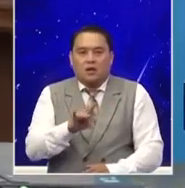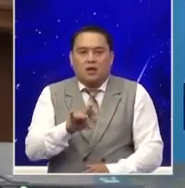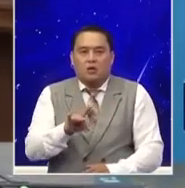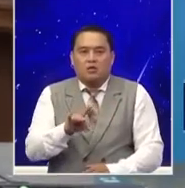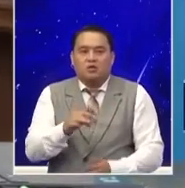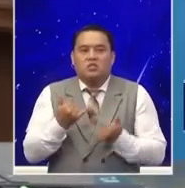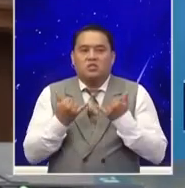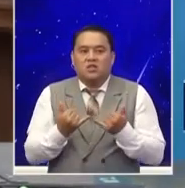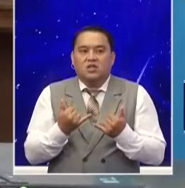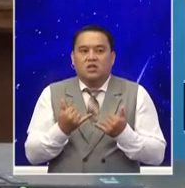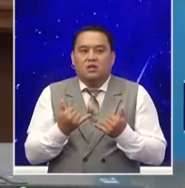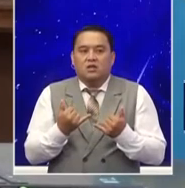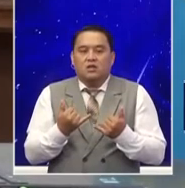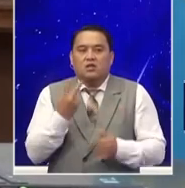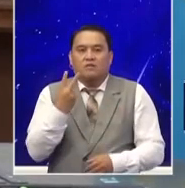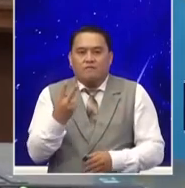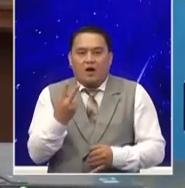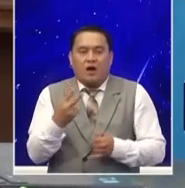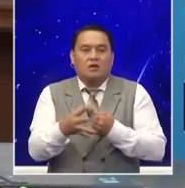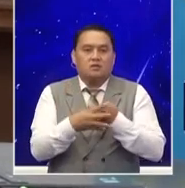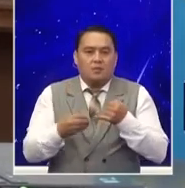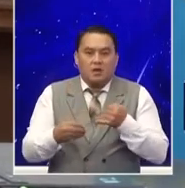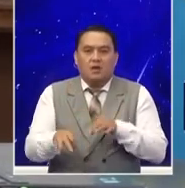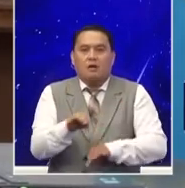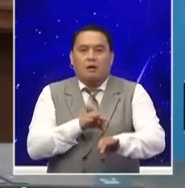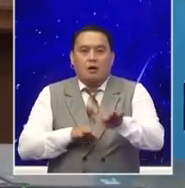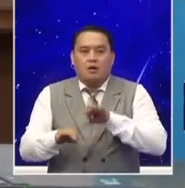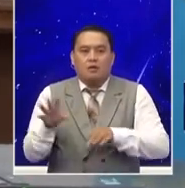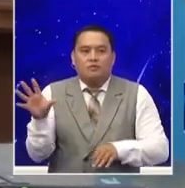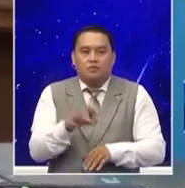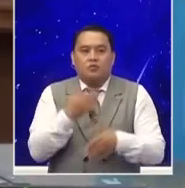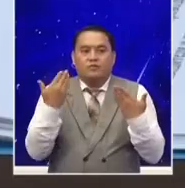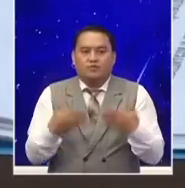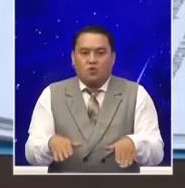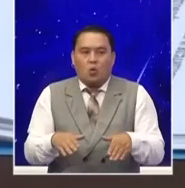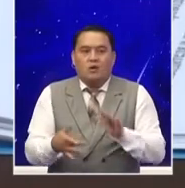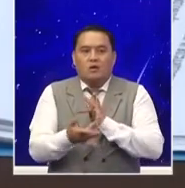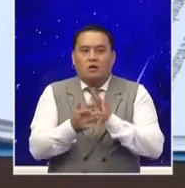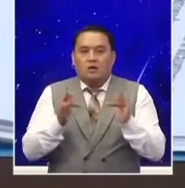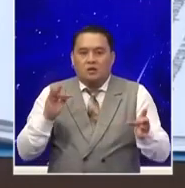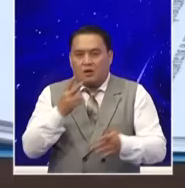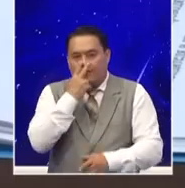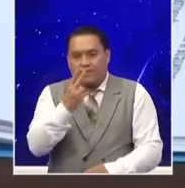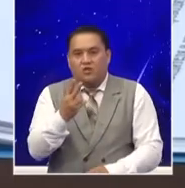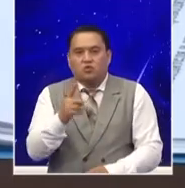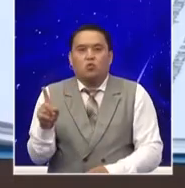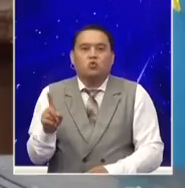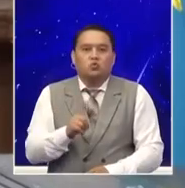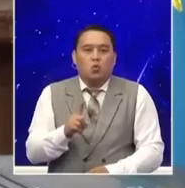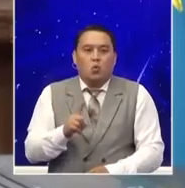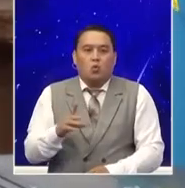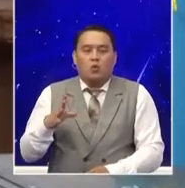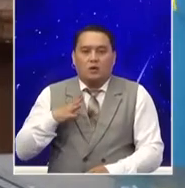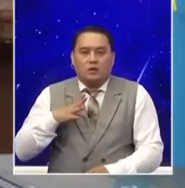Сейчас два руководителя и земельческий архитектор. Сейчас все уже. В интернете везде же прошло. Нищерет